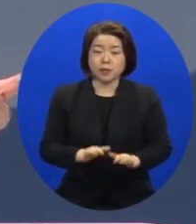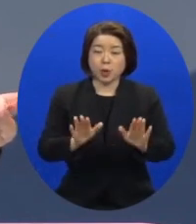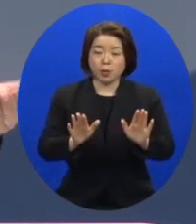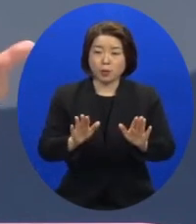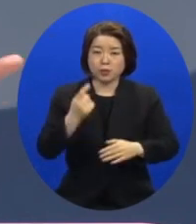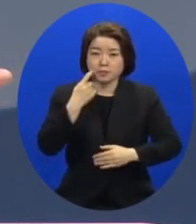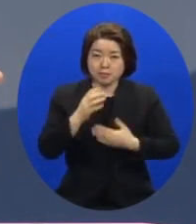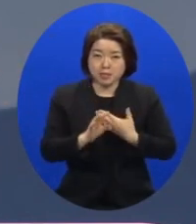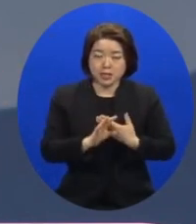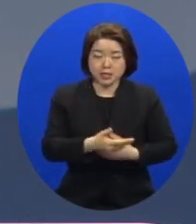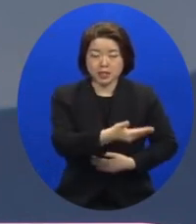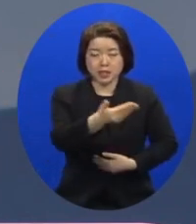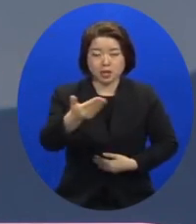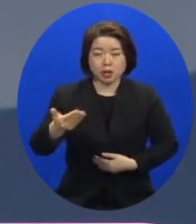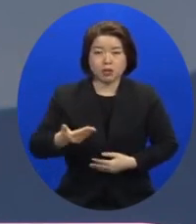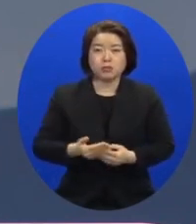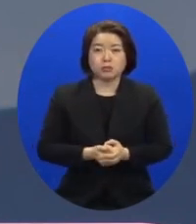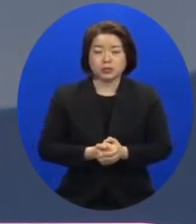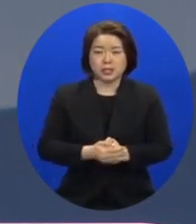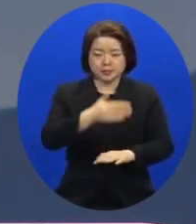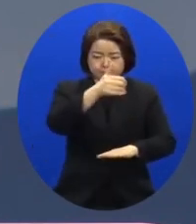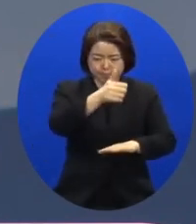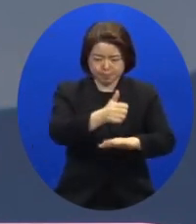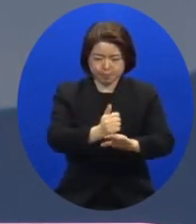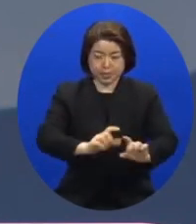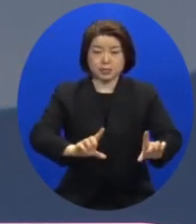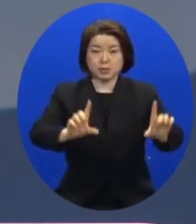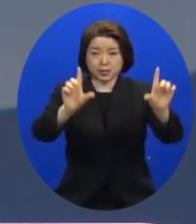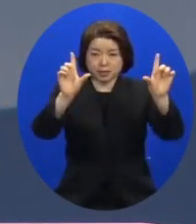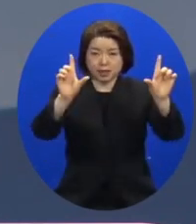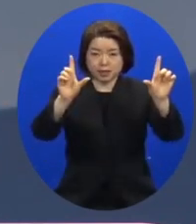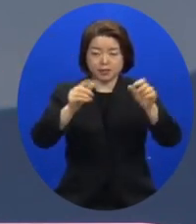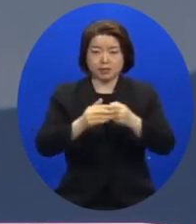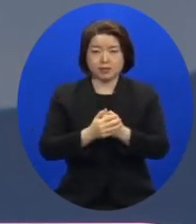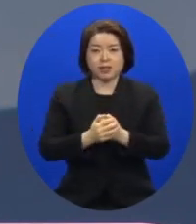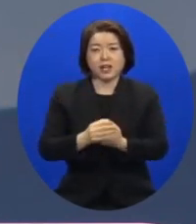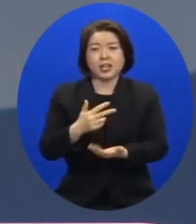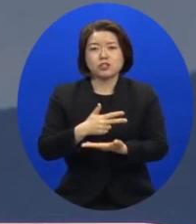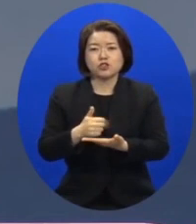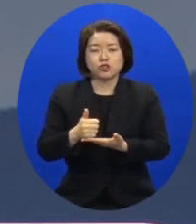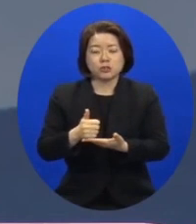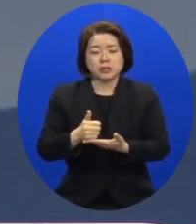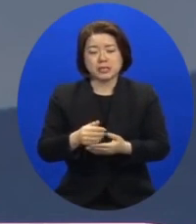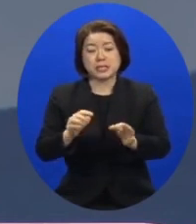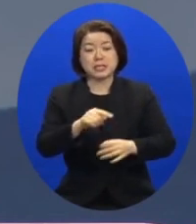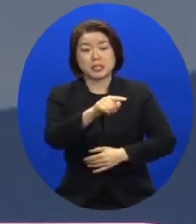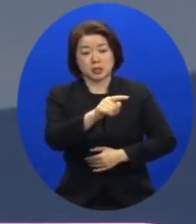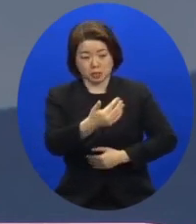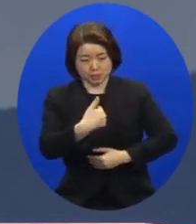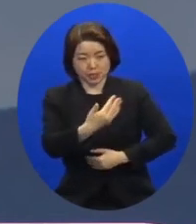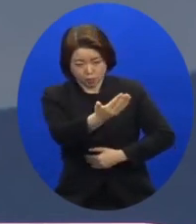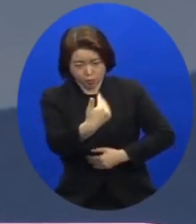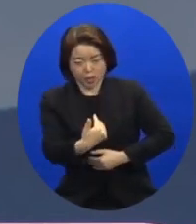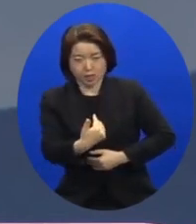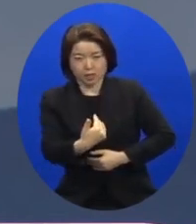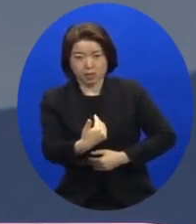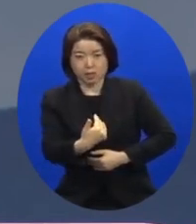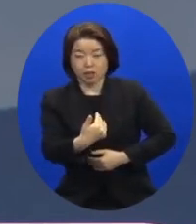만약에 여러분이 마지막 날이라고 주님이 이젠 나온 4개 오너라